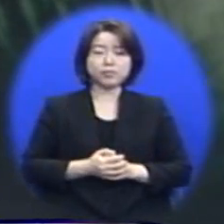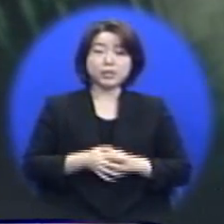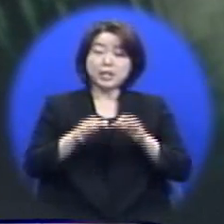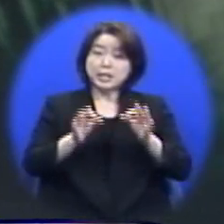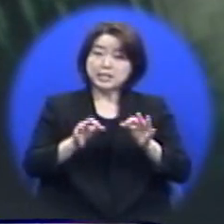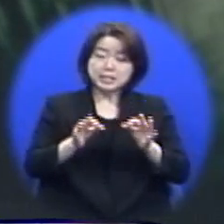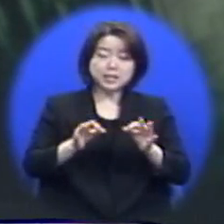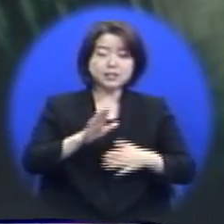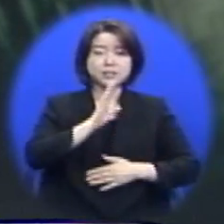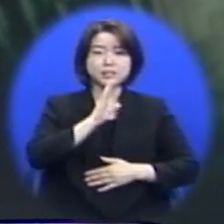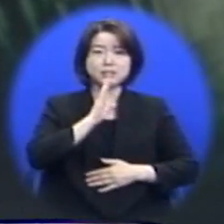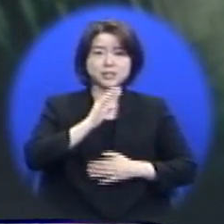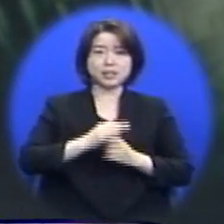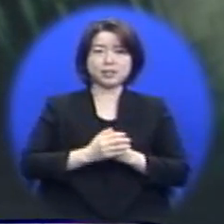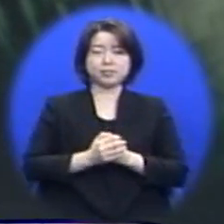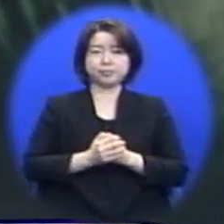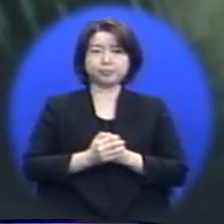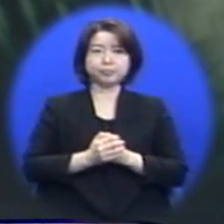이제는